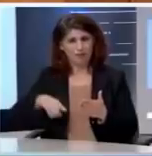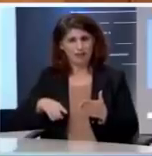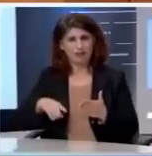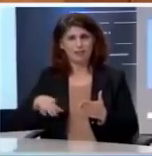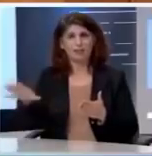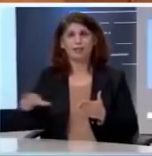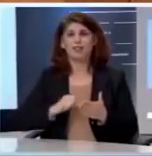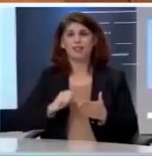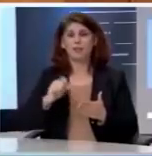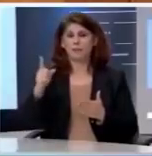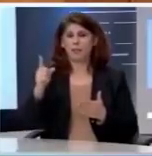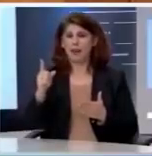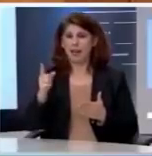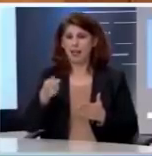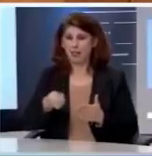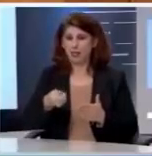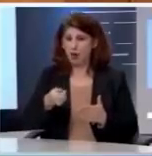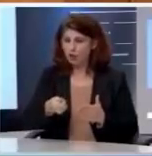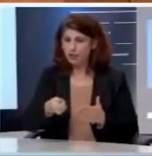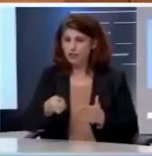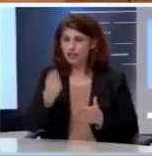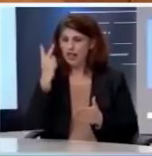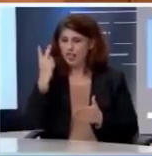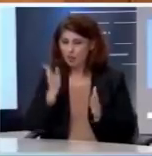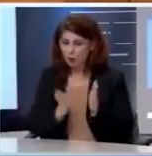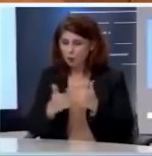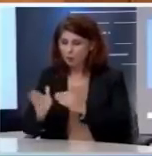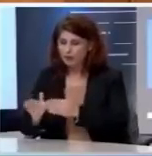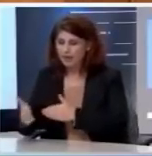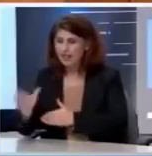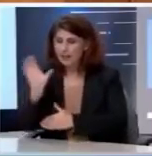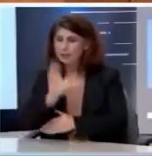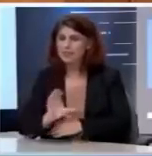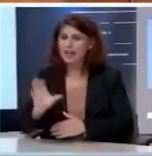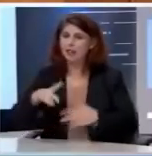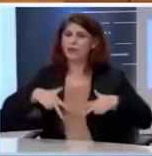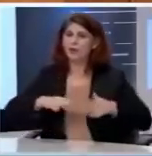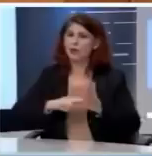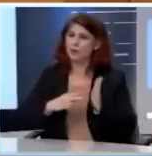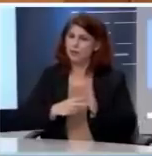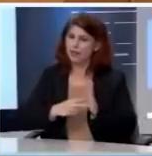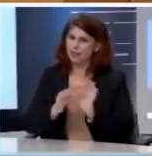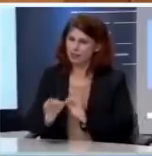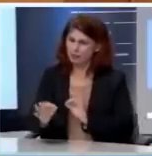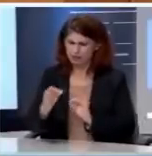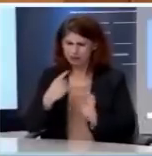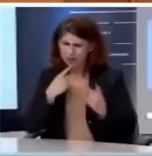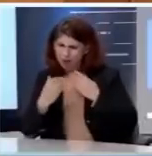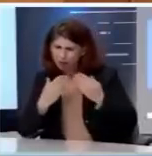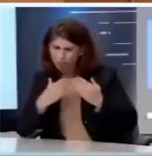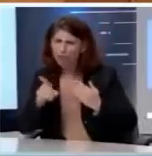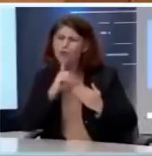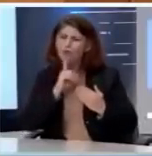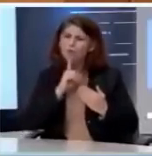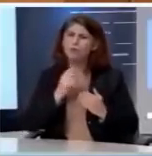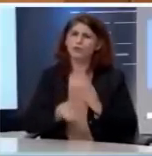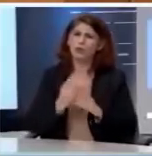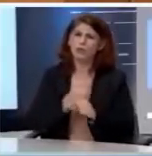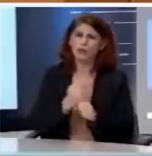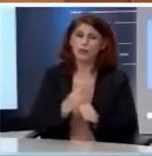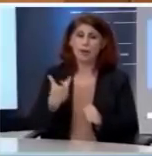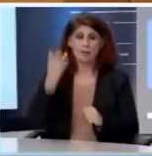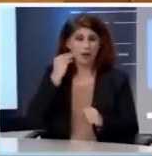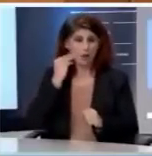πήρατε τη δόση και σας λείπαν δύο κουτάκια. Και ψάχνει και ο τσακαλώτος να εφαρμόσει. Άρα πιστεύω συνεννοηθήκαμε ως προς τα νέα φάρμακα. Αλλά επειδή